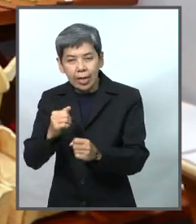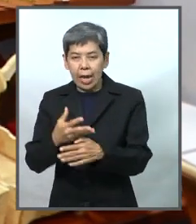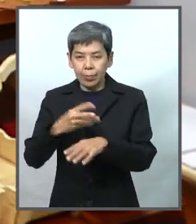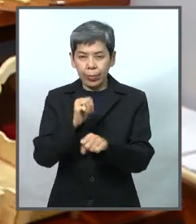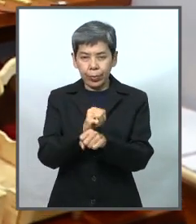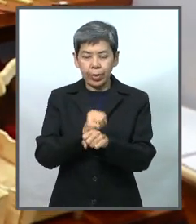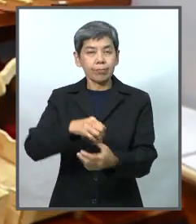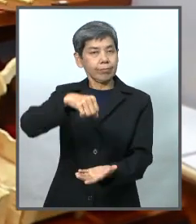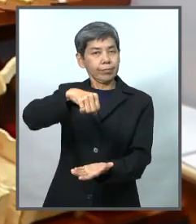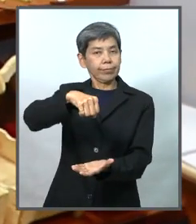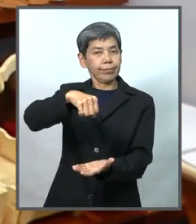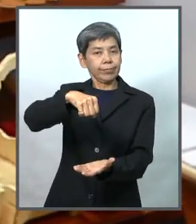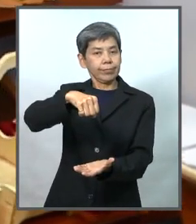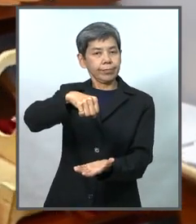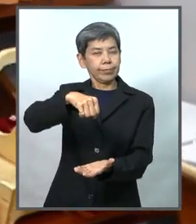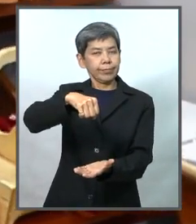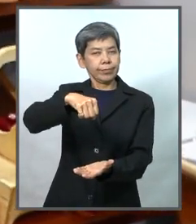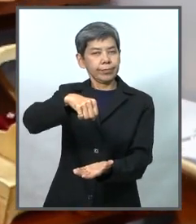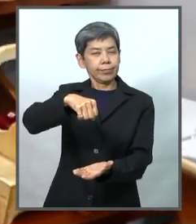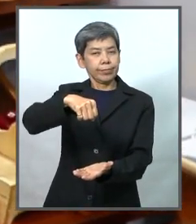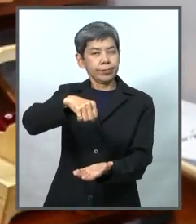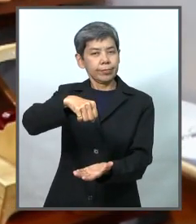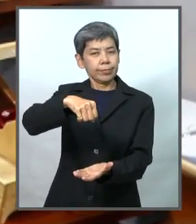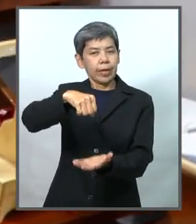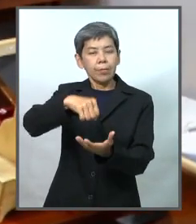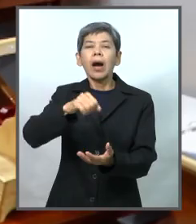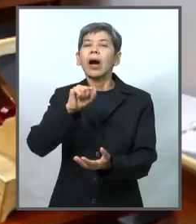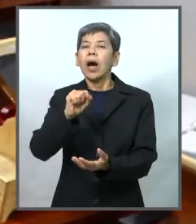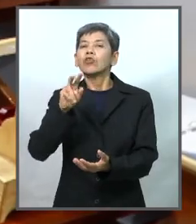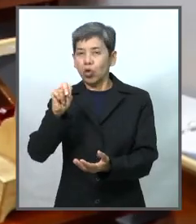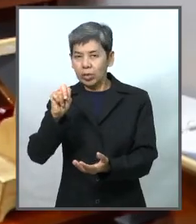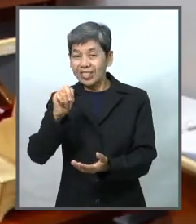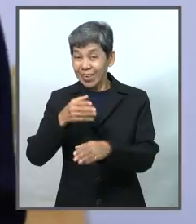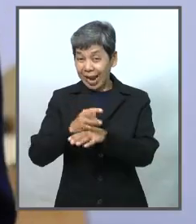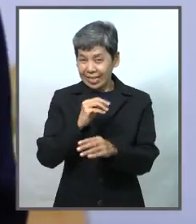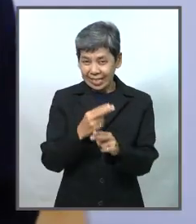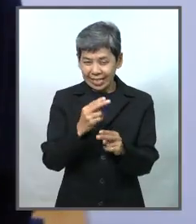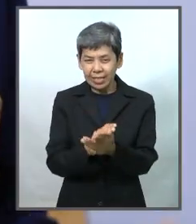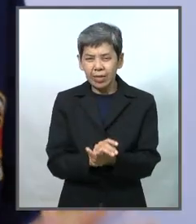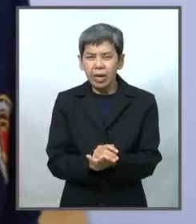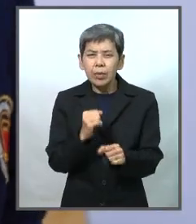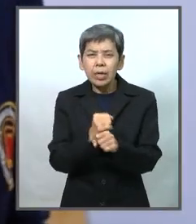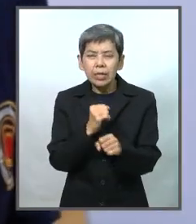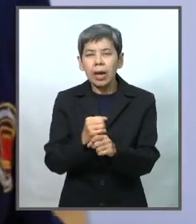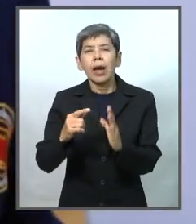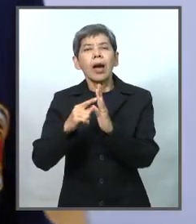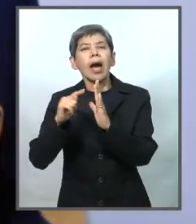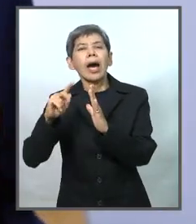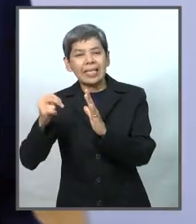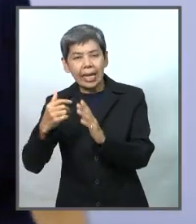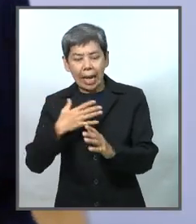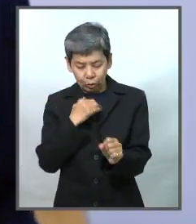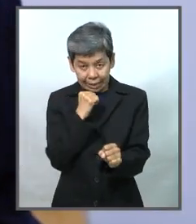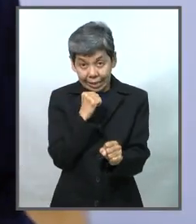ะไม้เนื้ออ่อนก็เป็นพวกก็เรียกอะไรนะ ไม้สด ไม้ เป็นไม้สนคร ับ ไม้สนค่ะ ไม้นักแข็งนั่นคือเป็นพวกไม้เป็งส่วนให